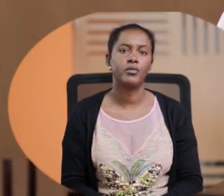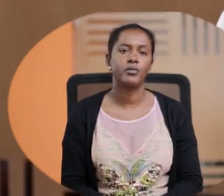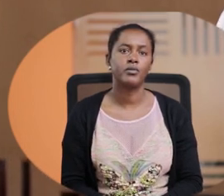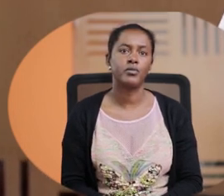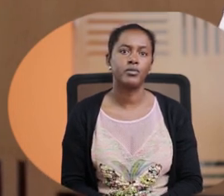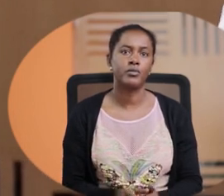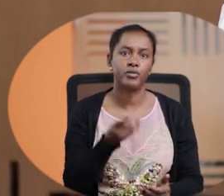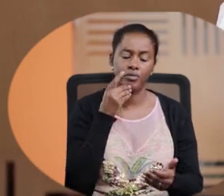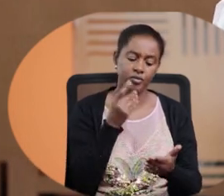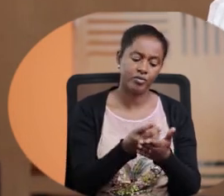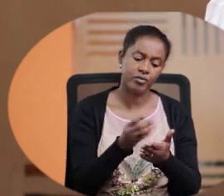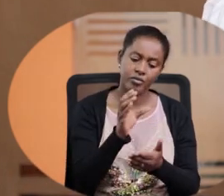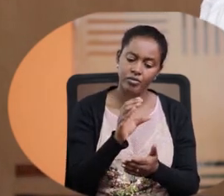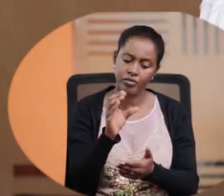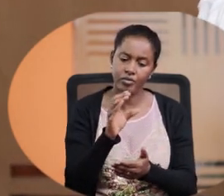daataa funaanu.